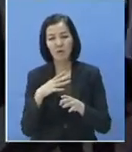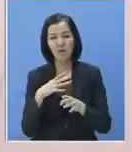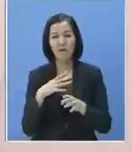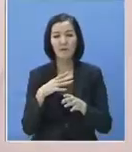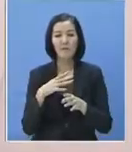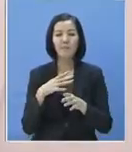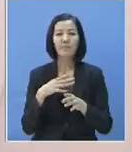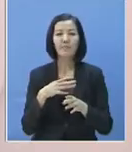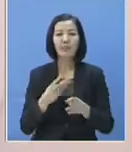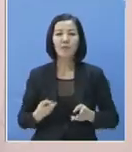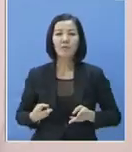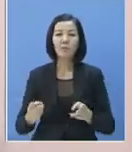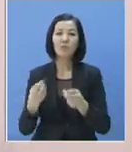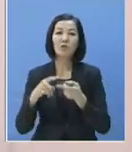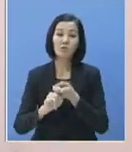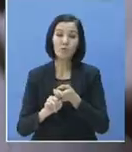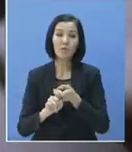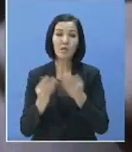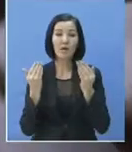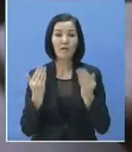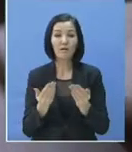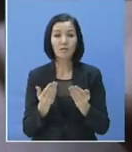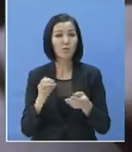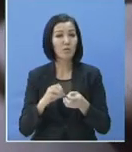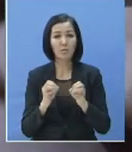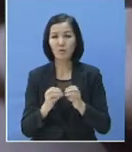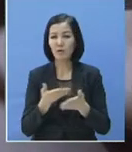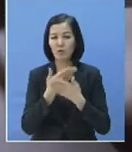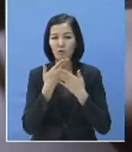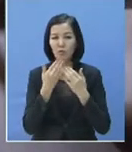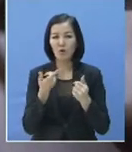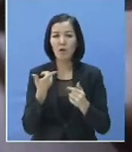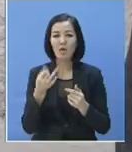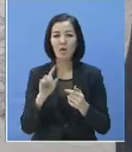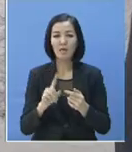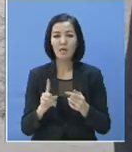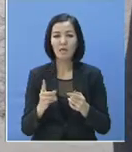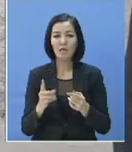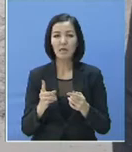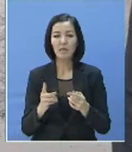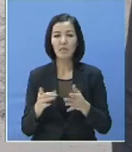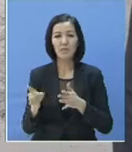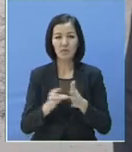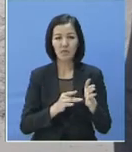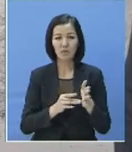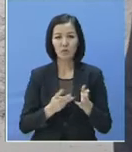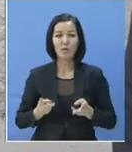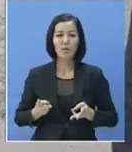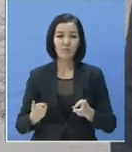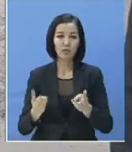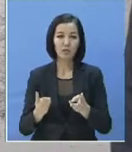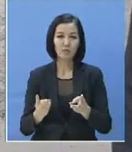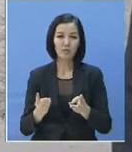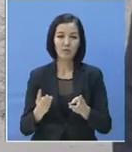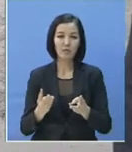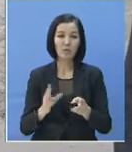жаңағы пештерге қосу керек. Қазір енді ондай проблема жоқ. Газдың өзі котелдерге келіп тұр, қазандықтарға.